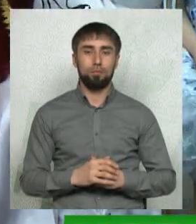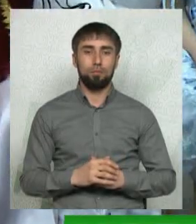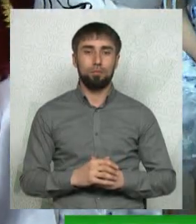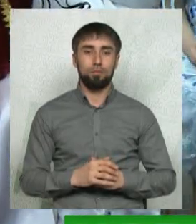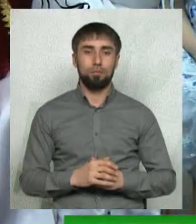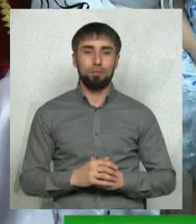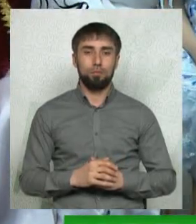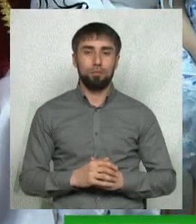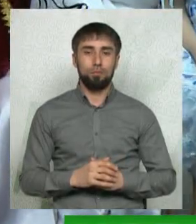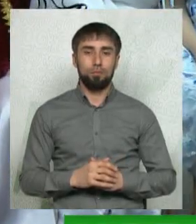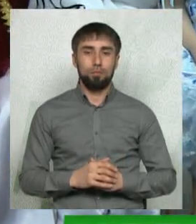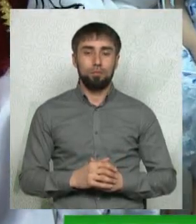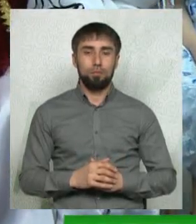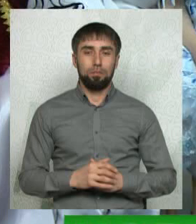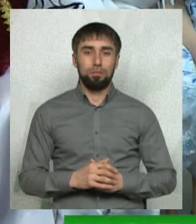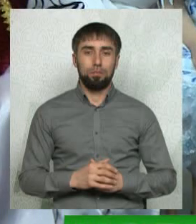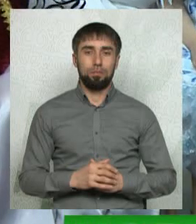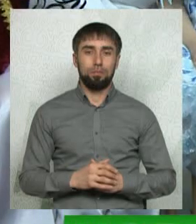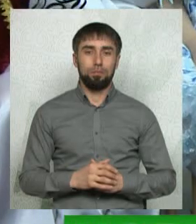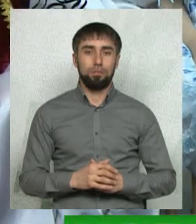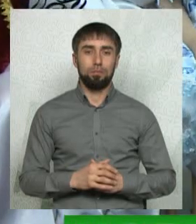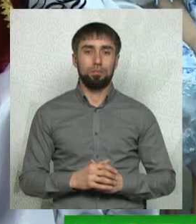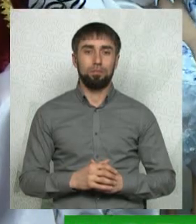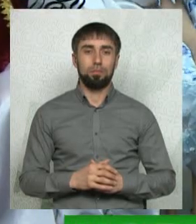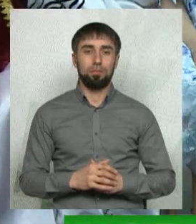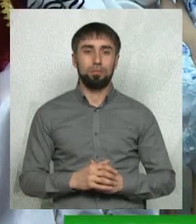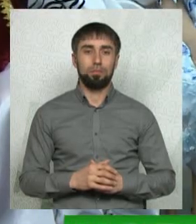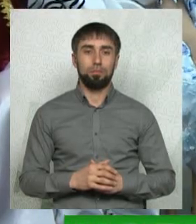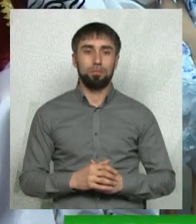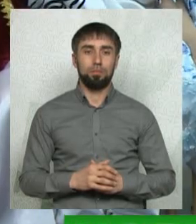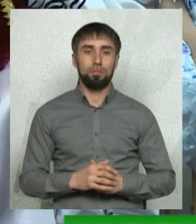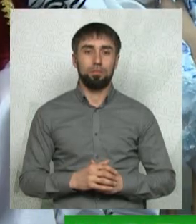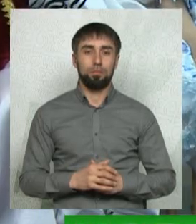непростой. Ключик этот золотой. Мальвина, пойдем искать ключик.